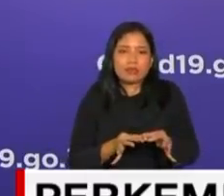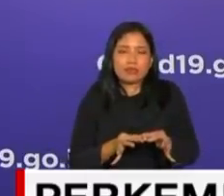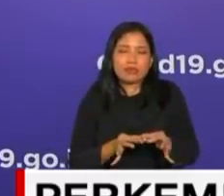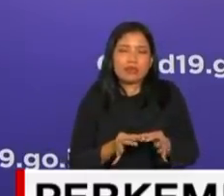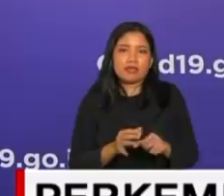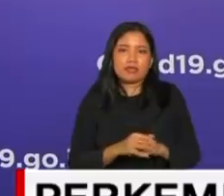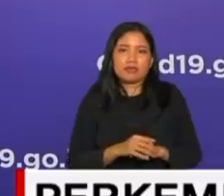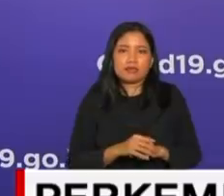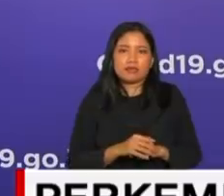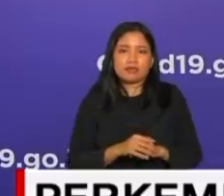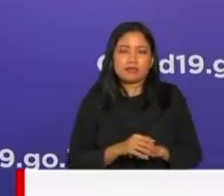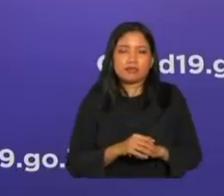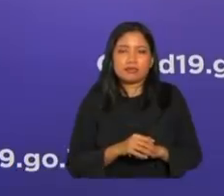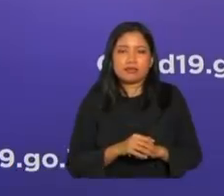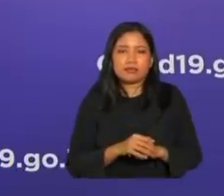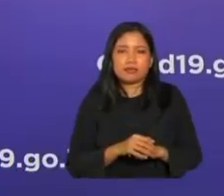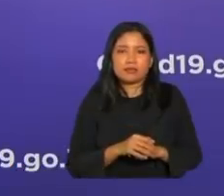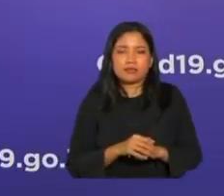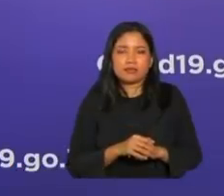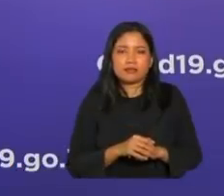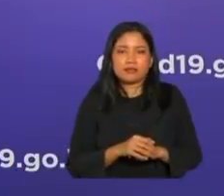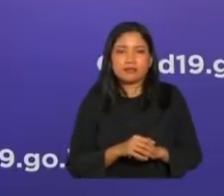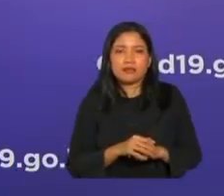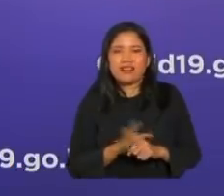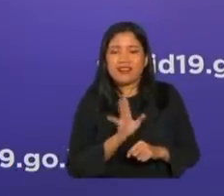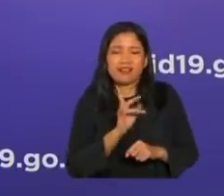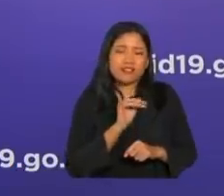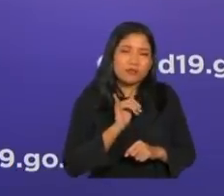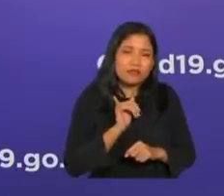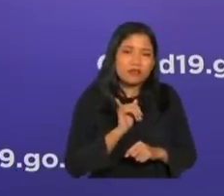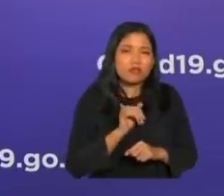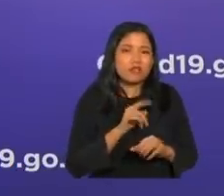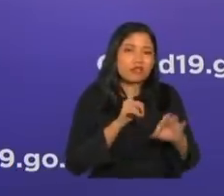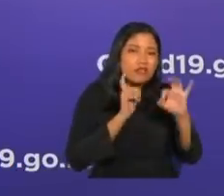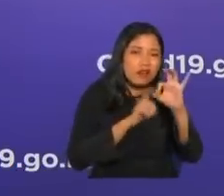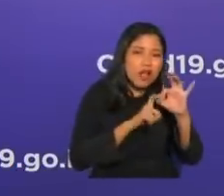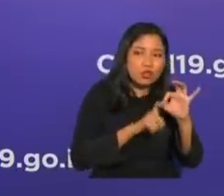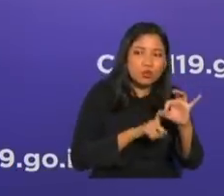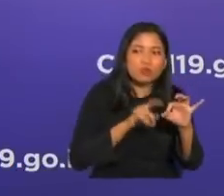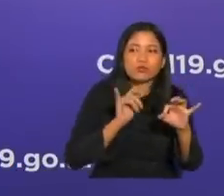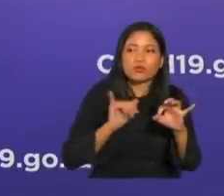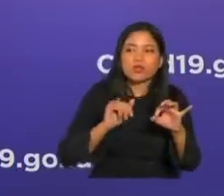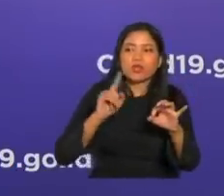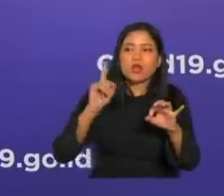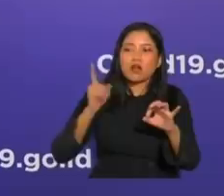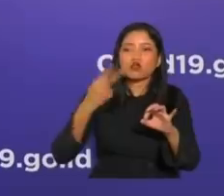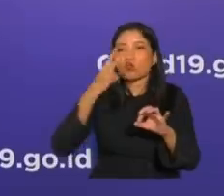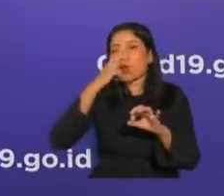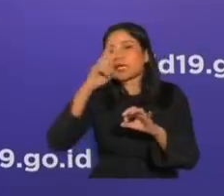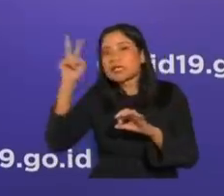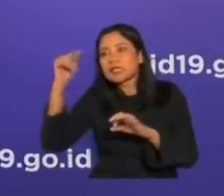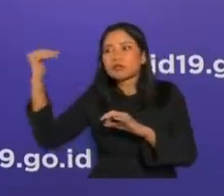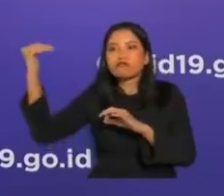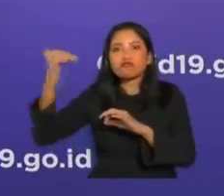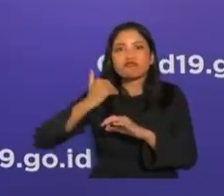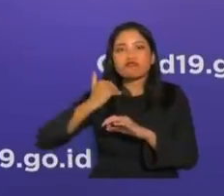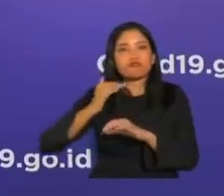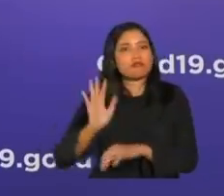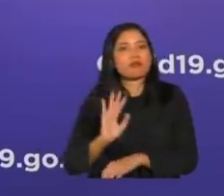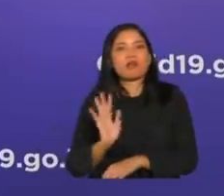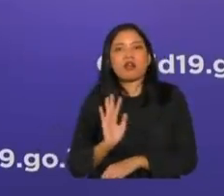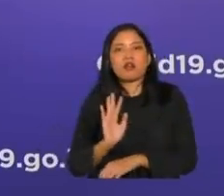lagi harus tergantung dari imported Case Kasus yang datang dari luar